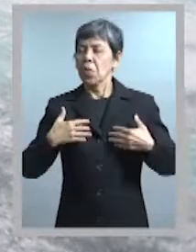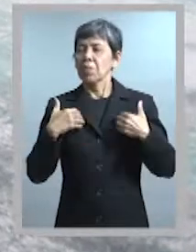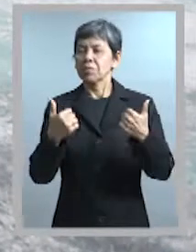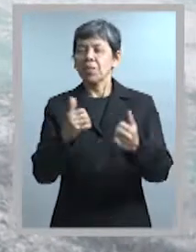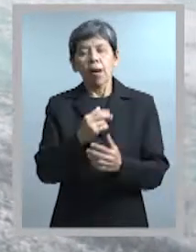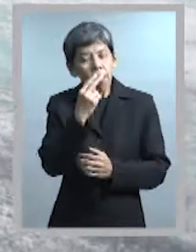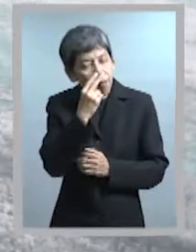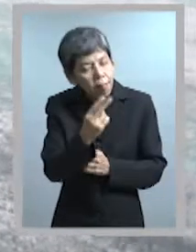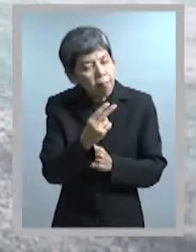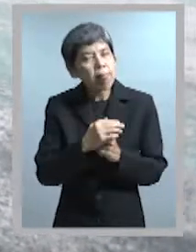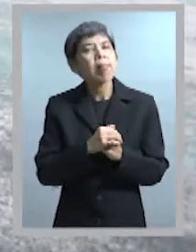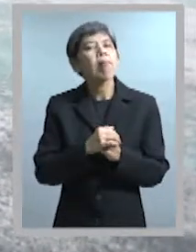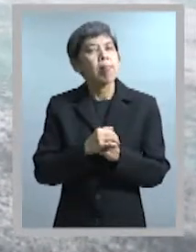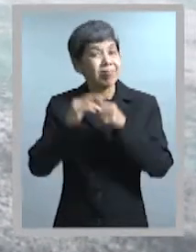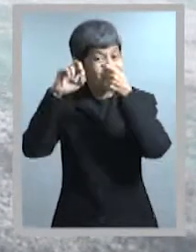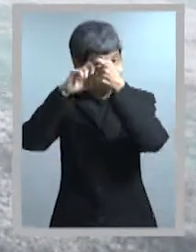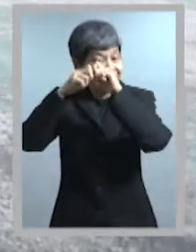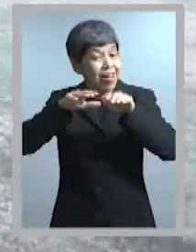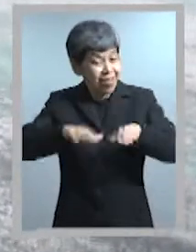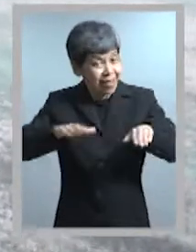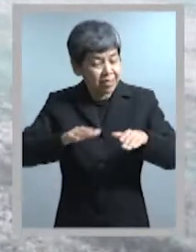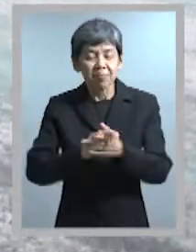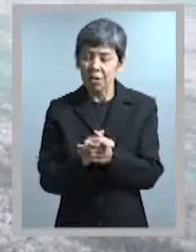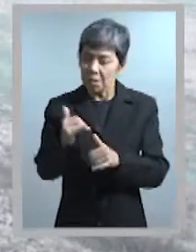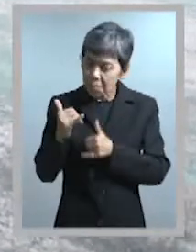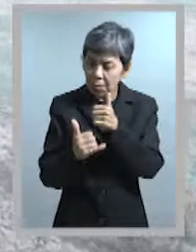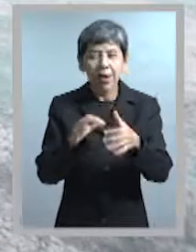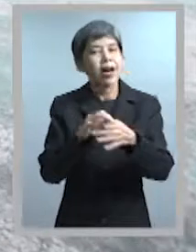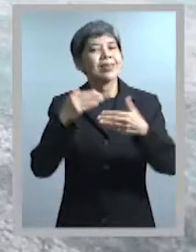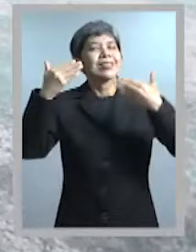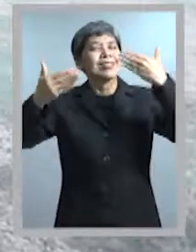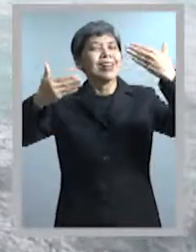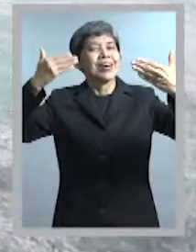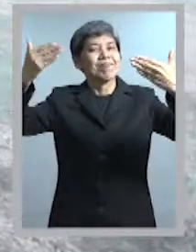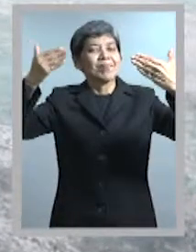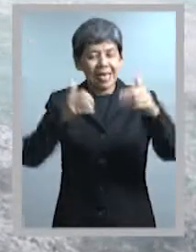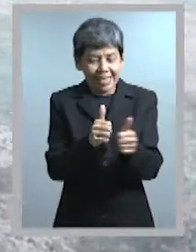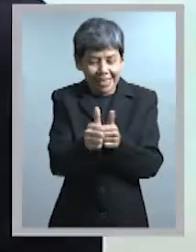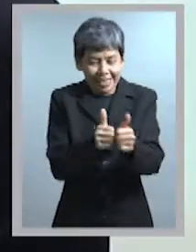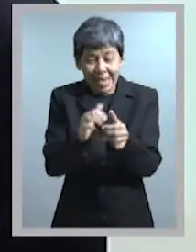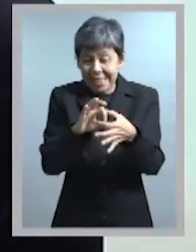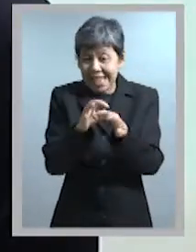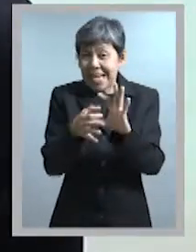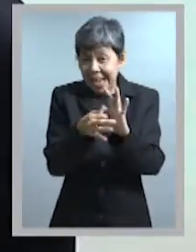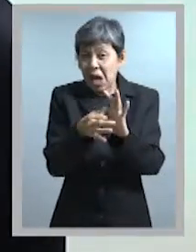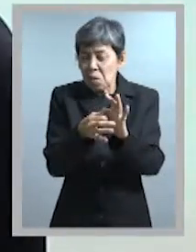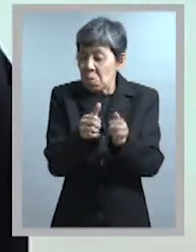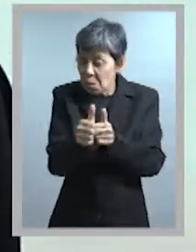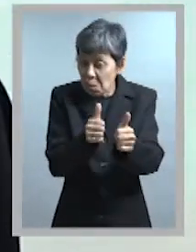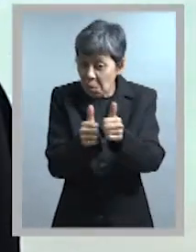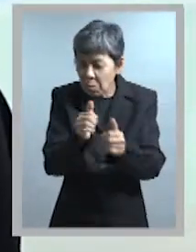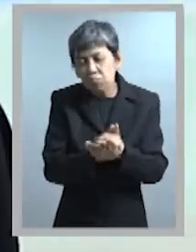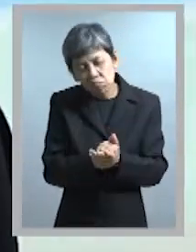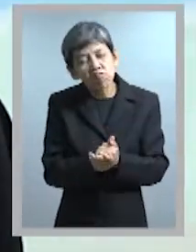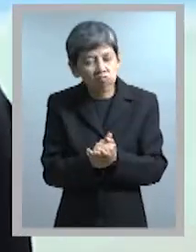ความสุขอ่ะเราได้เห็นน้องๆเนี่ยได้มาร่วมกิจกรรมนะฮะการแข่งขันกีฬาเนี่ยมันมีอะ